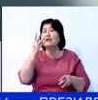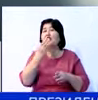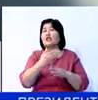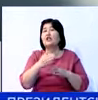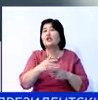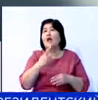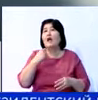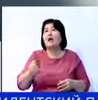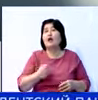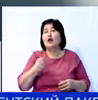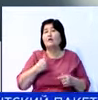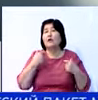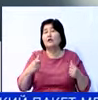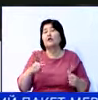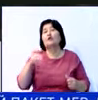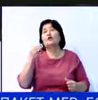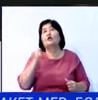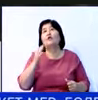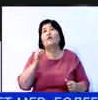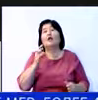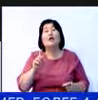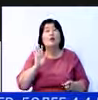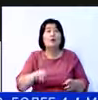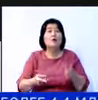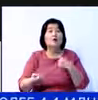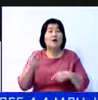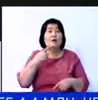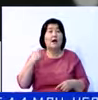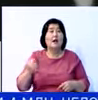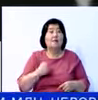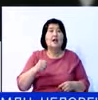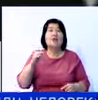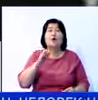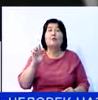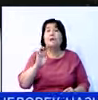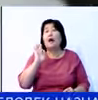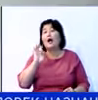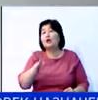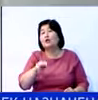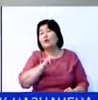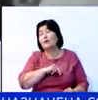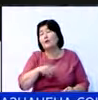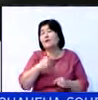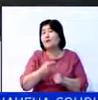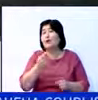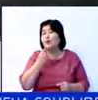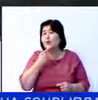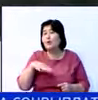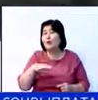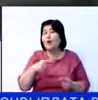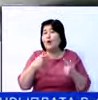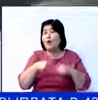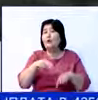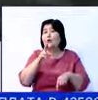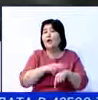командир алкашу бочку после возвращения с фронта жека back bay маханов пошел работать на самый трудный участок в органы внутренних